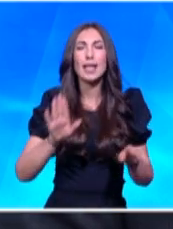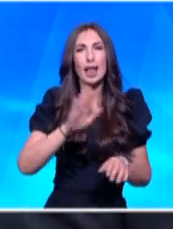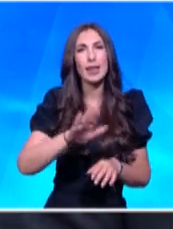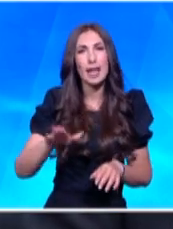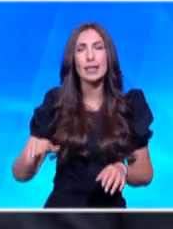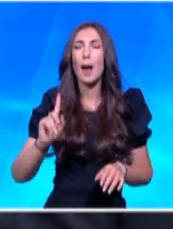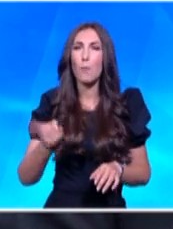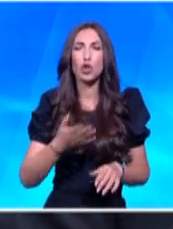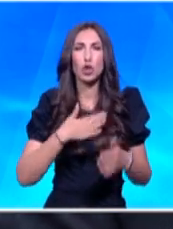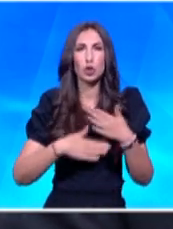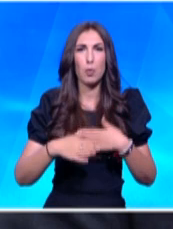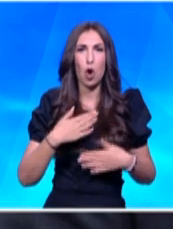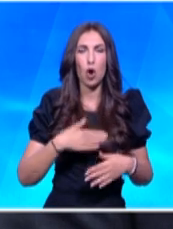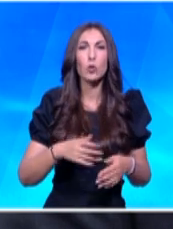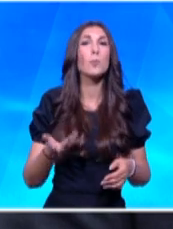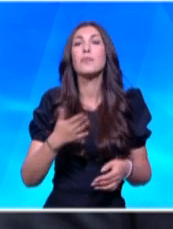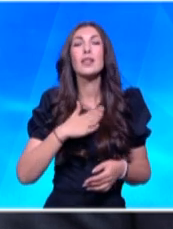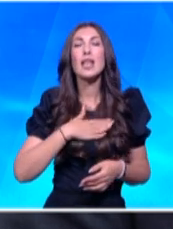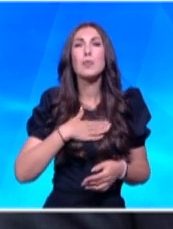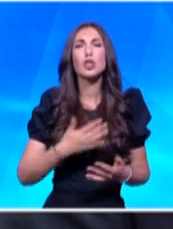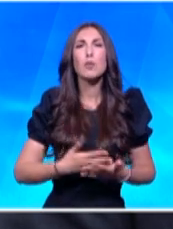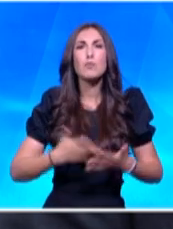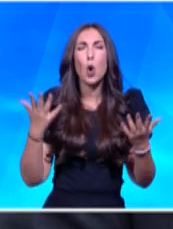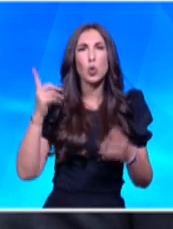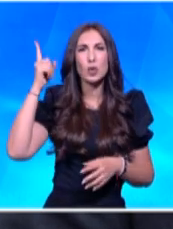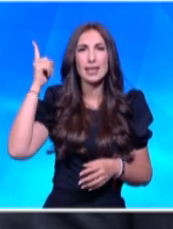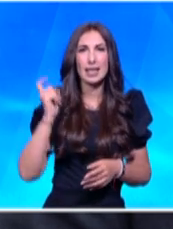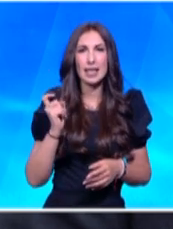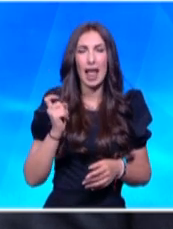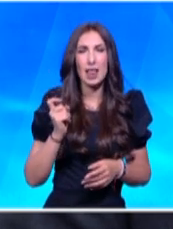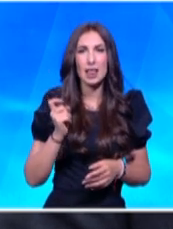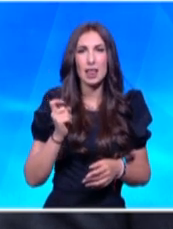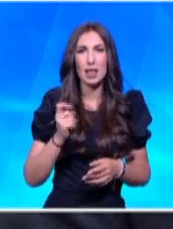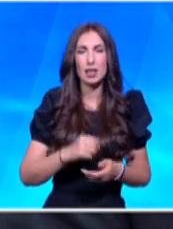да са спокойни. Имаше множество сигнали от